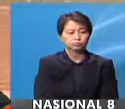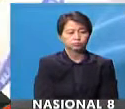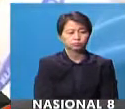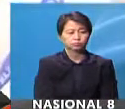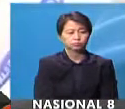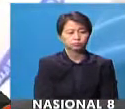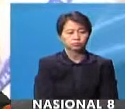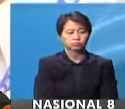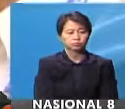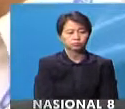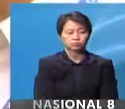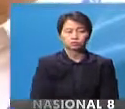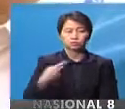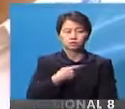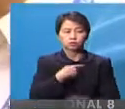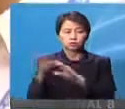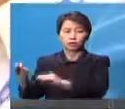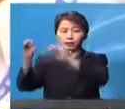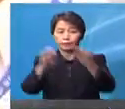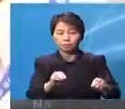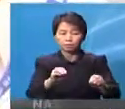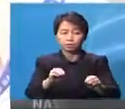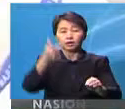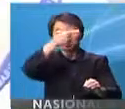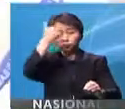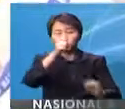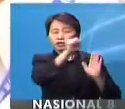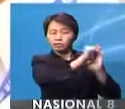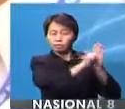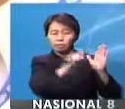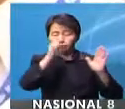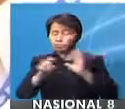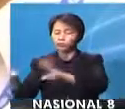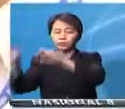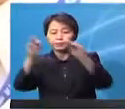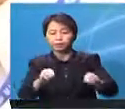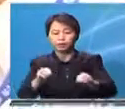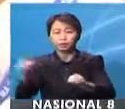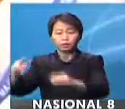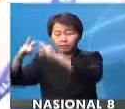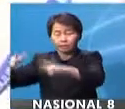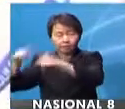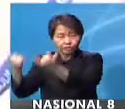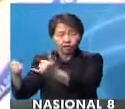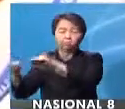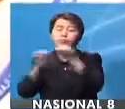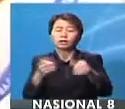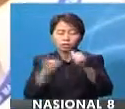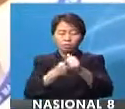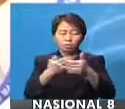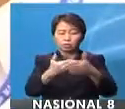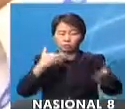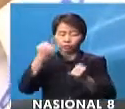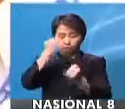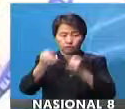ini kita nak pindah Dia orang kerana syaratnya dia mesti pindah daripada tempat dia berkhemah sekarang sebelum